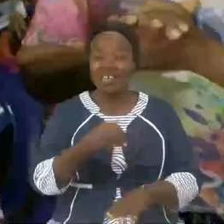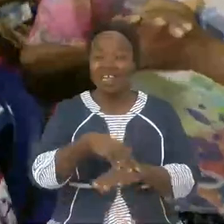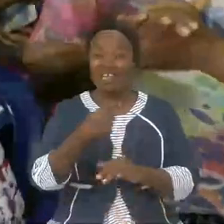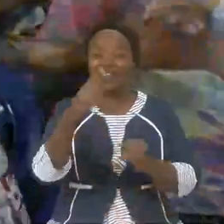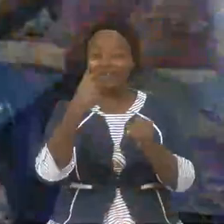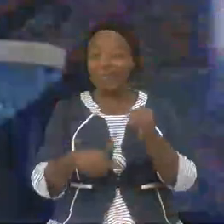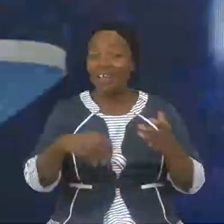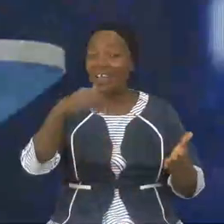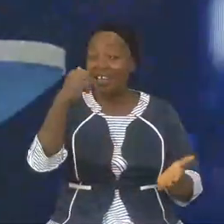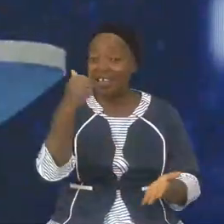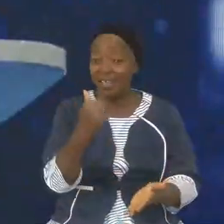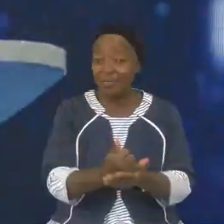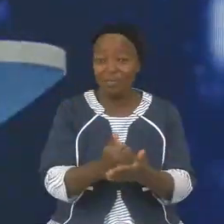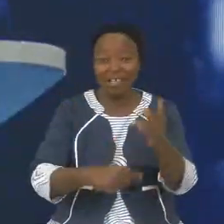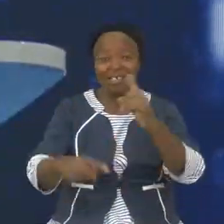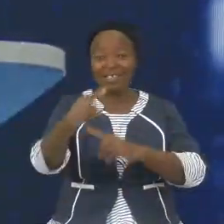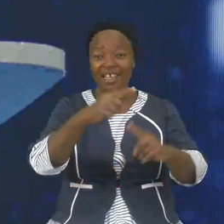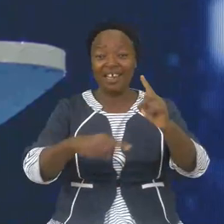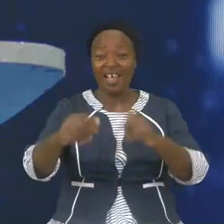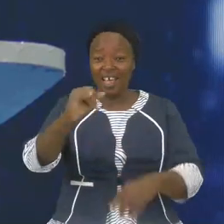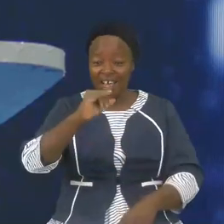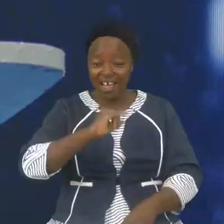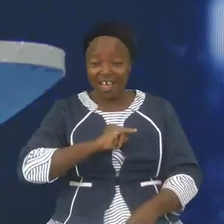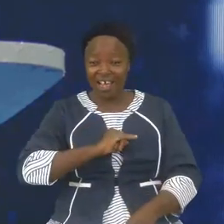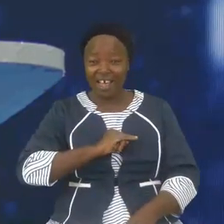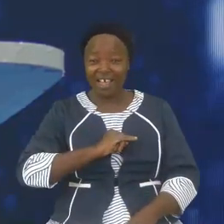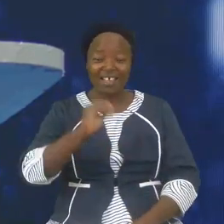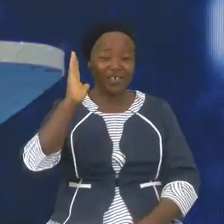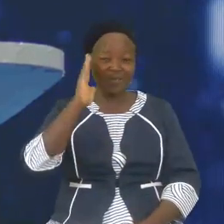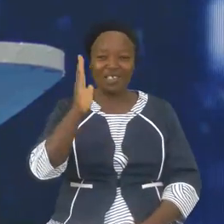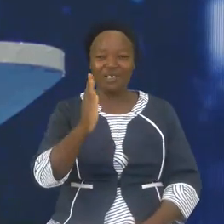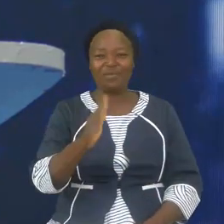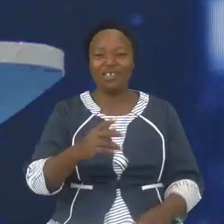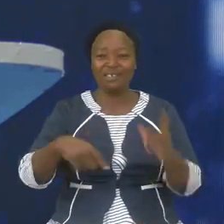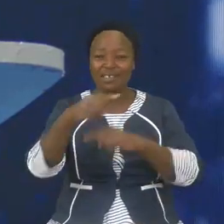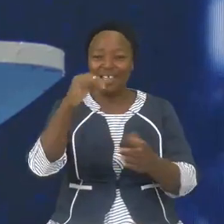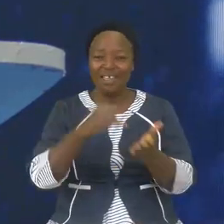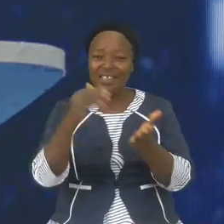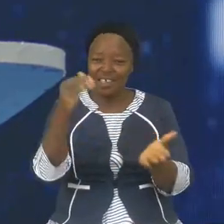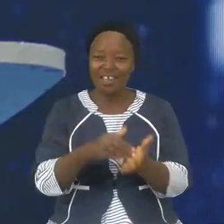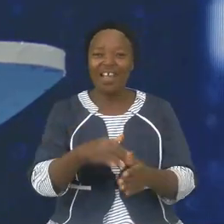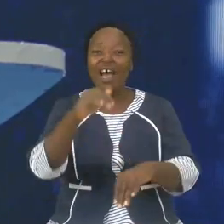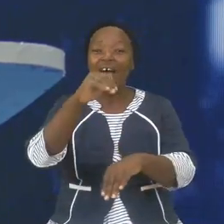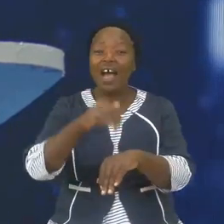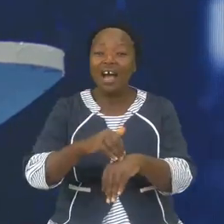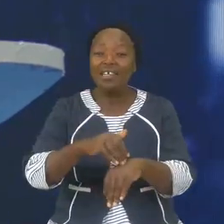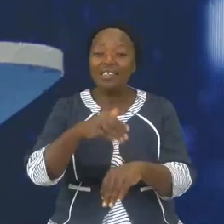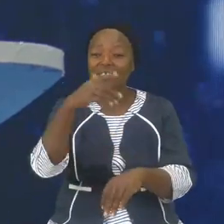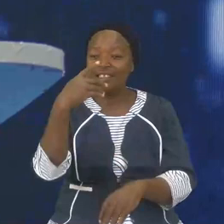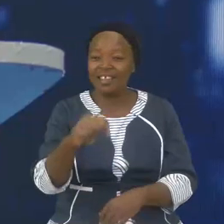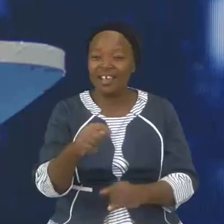Au dernier Amen, moi, je rendrai témoignage. Il faut le dire.